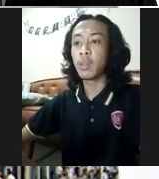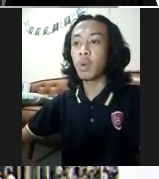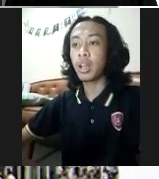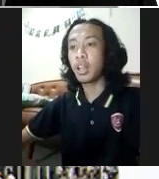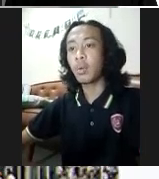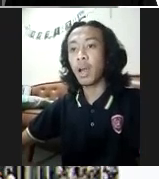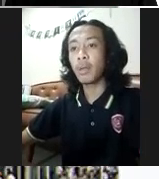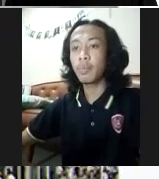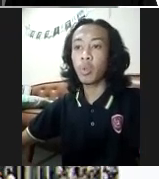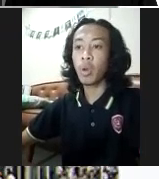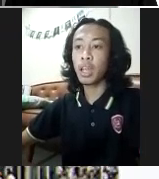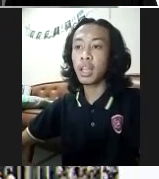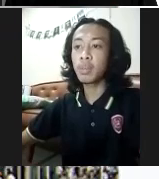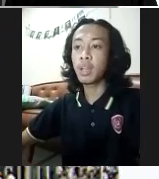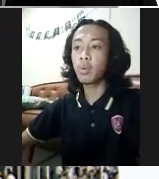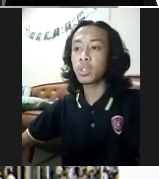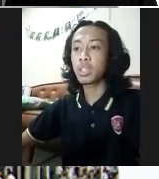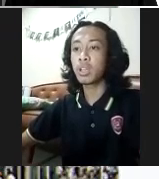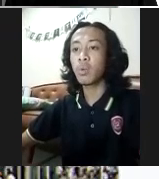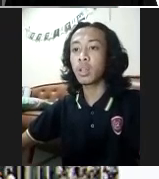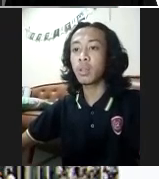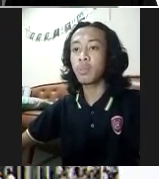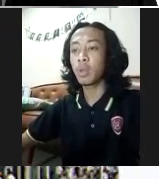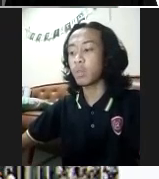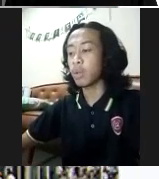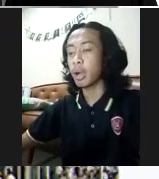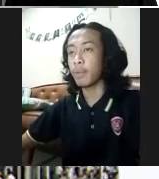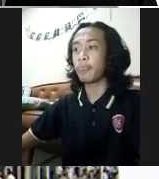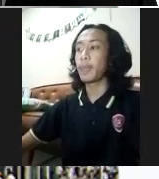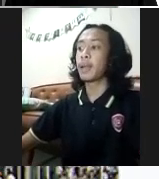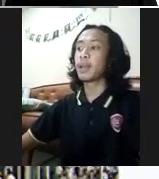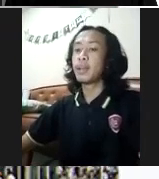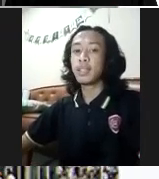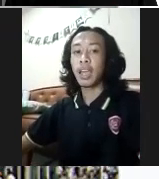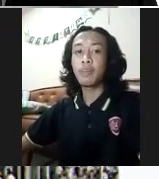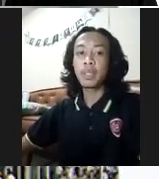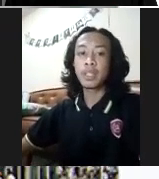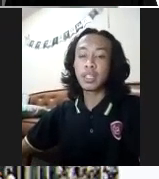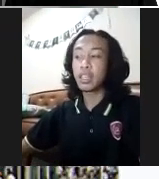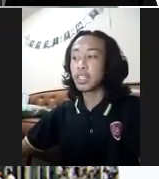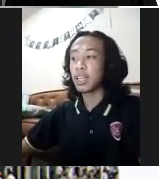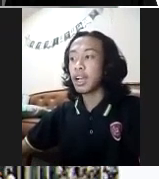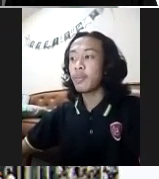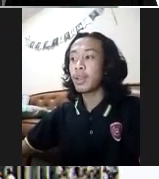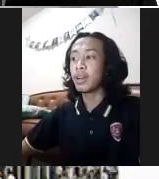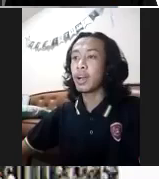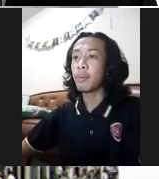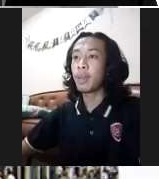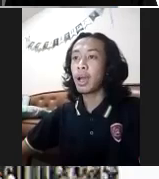terbuat dari lengkungan potongan yang menjadi fokus sentral ruang publik utama. Sekian